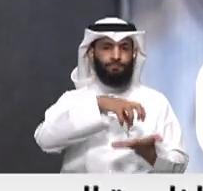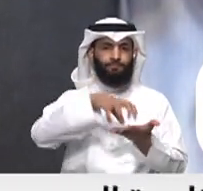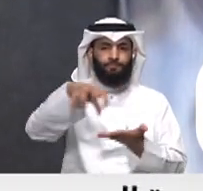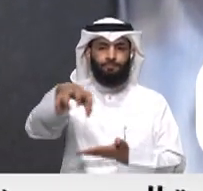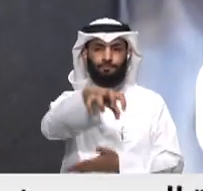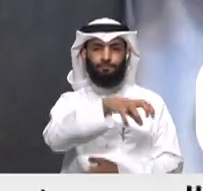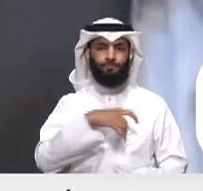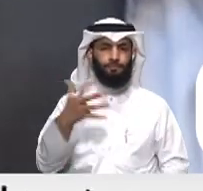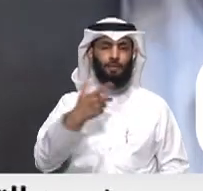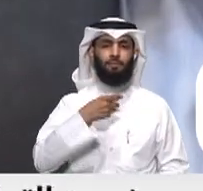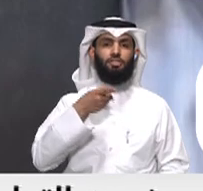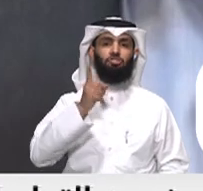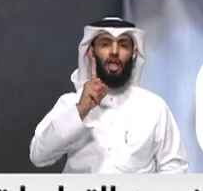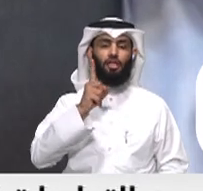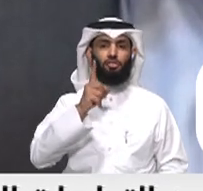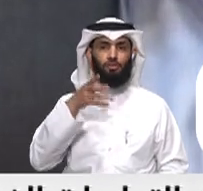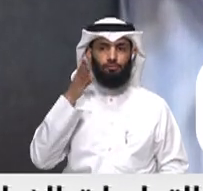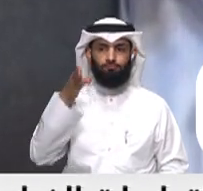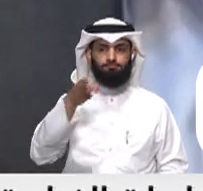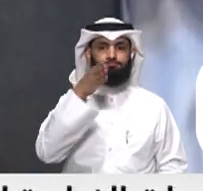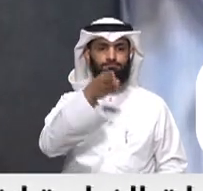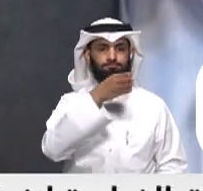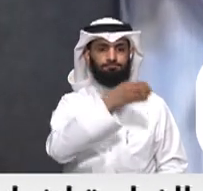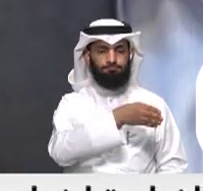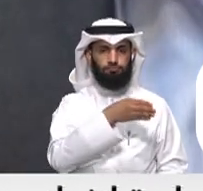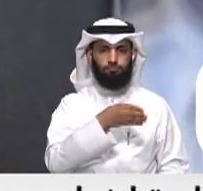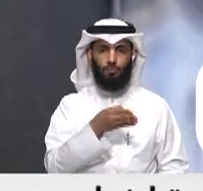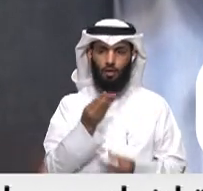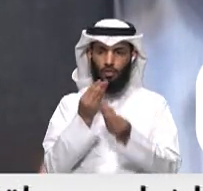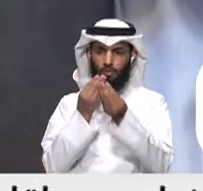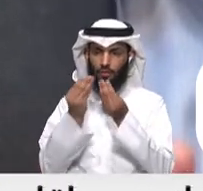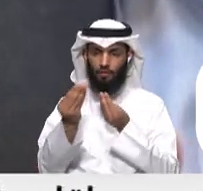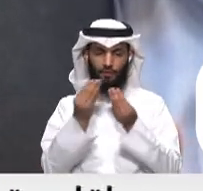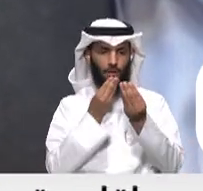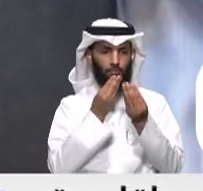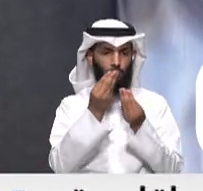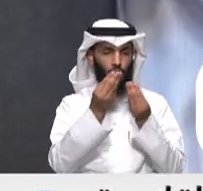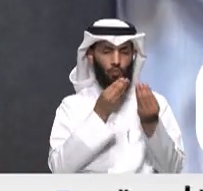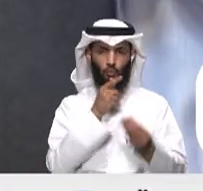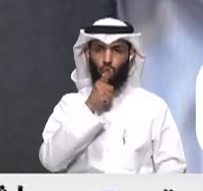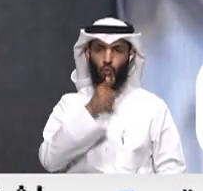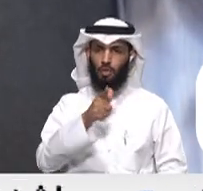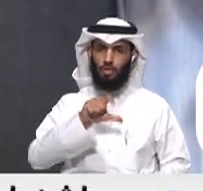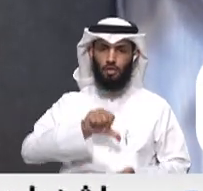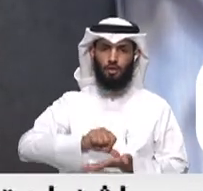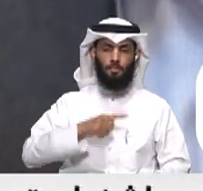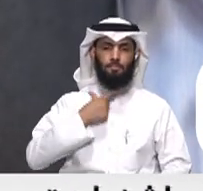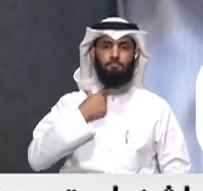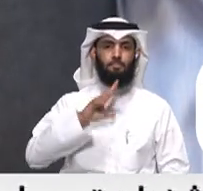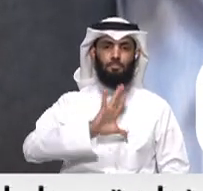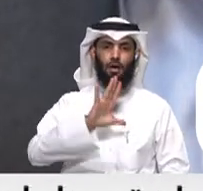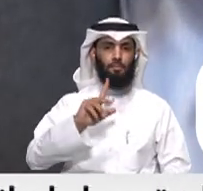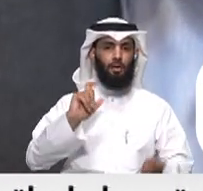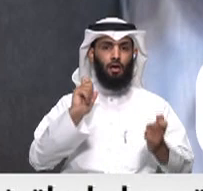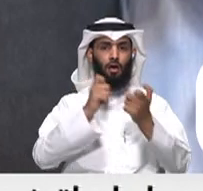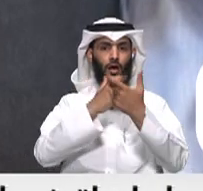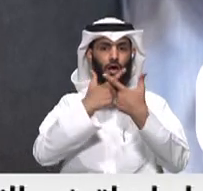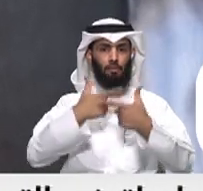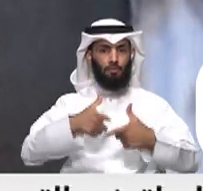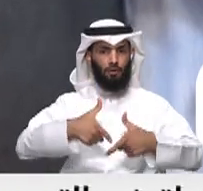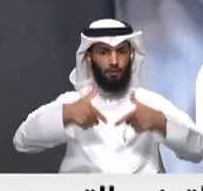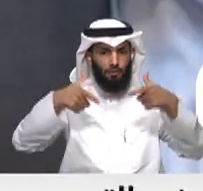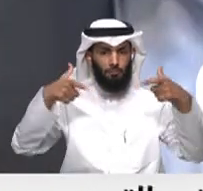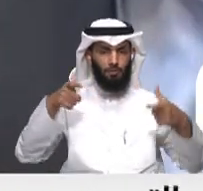هو تحدث لهم بهذا الإطار، وأنا أعتقد بأن يعني الإيرانيون لا يريدون توسيع نطاق